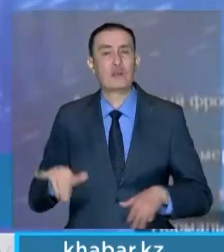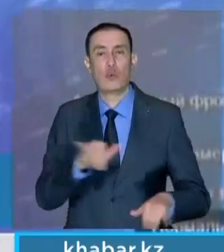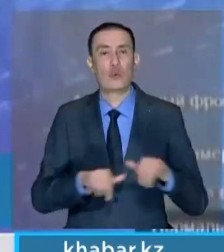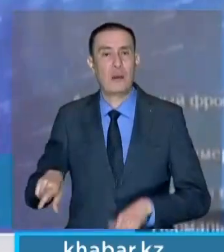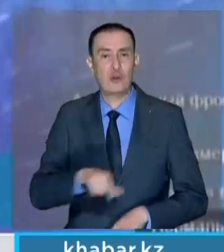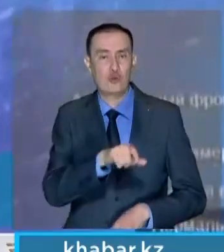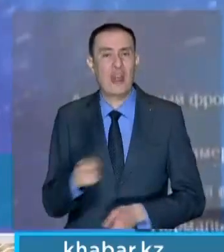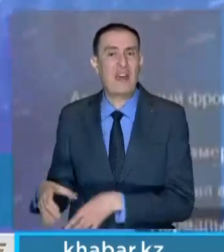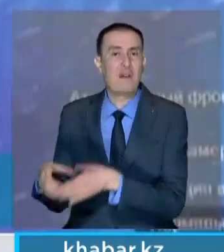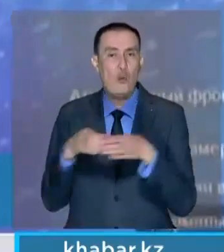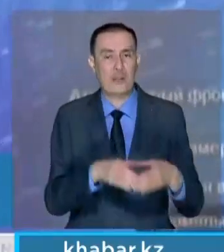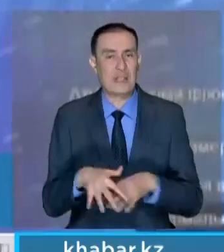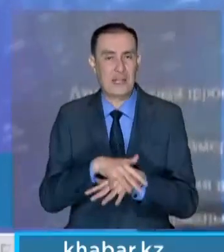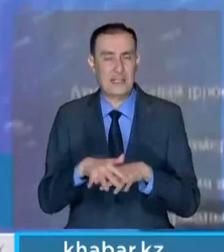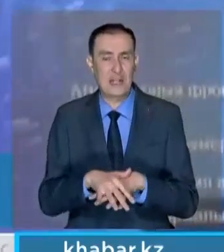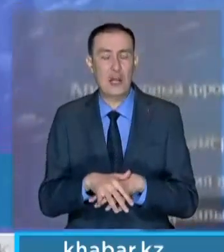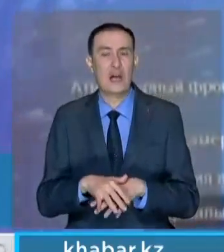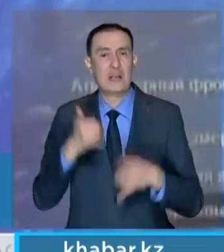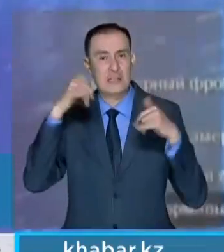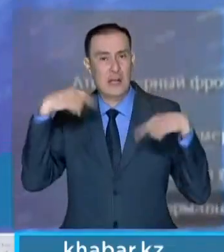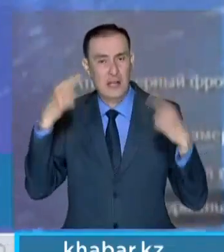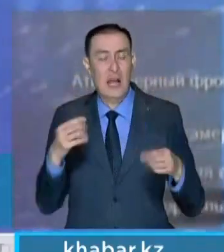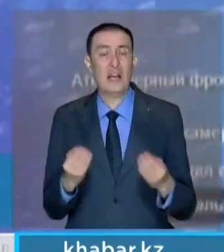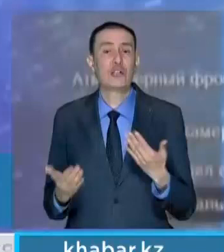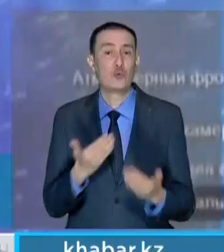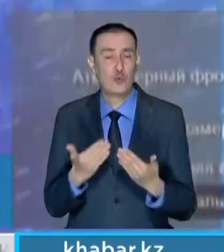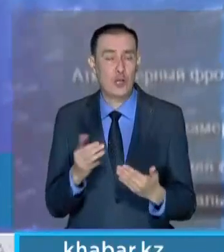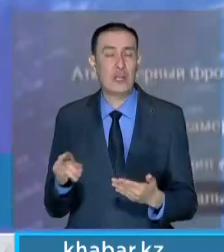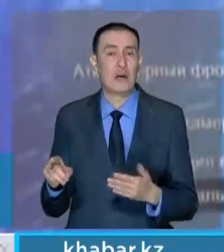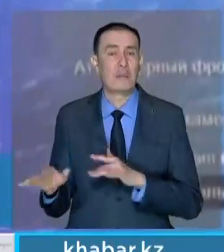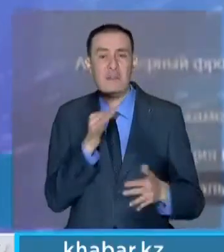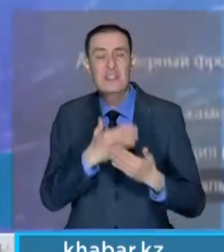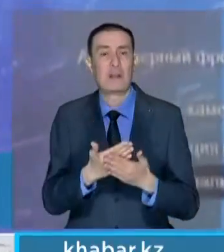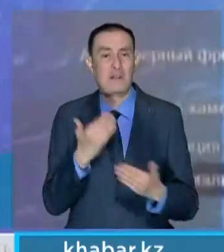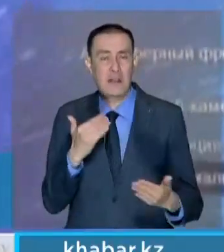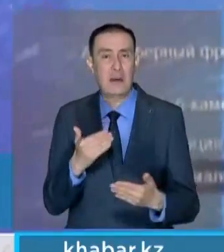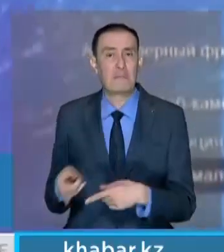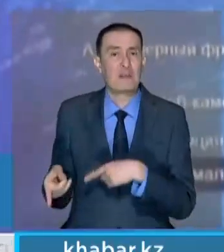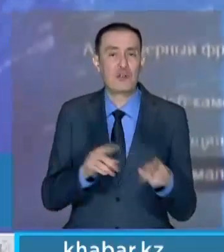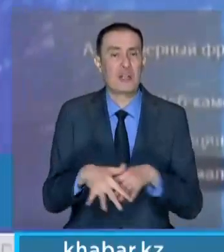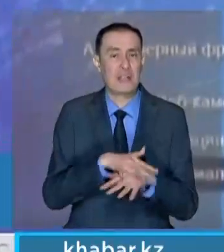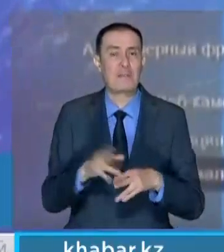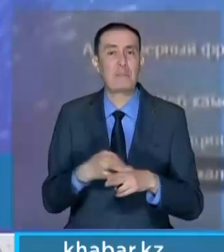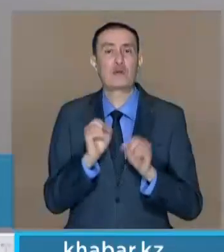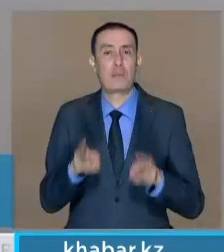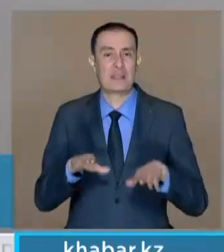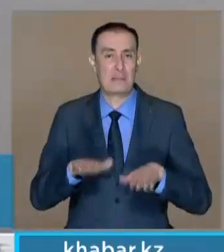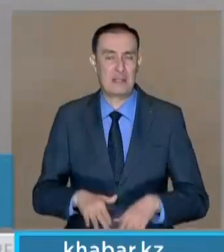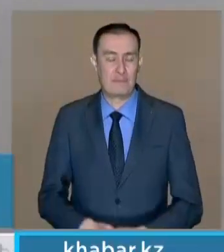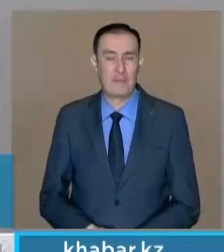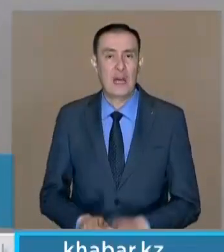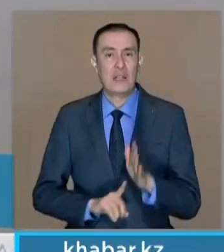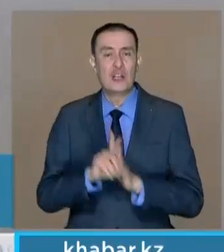населения а также отгона скота а при необходимости провести заблаговременное перемещение населения в безопасные места